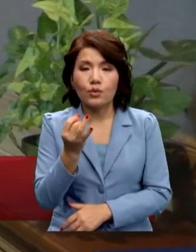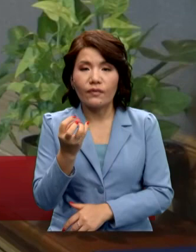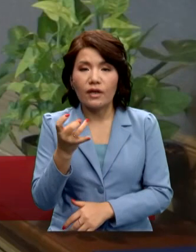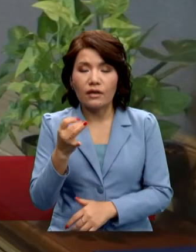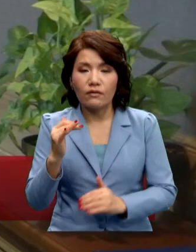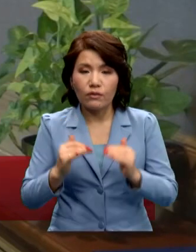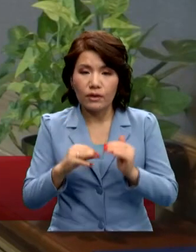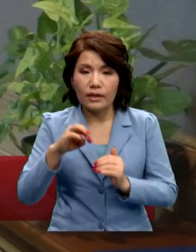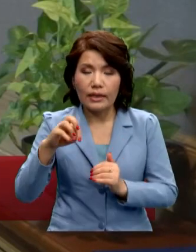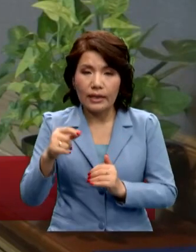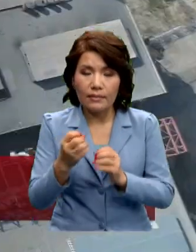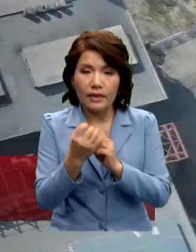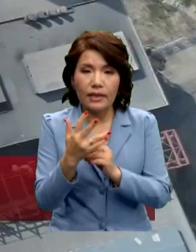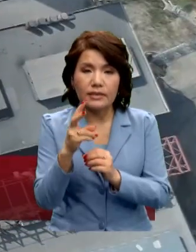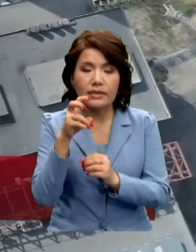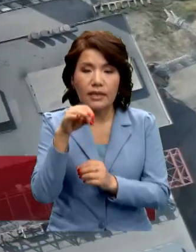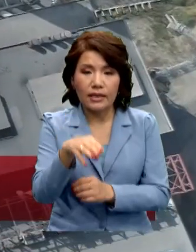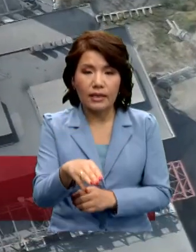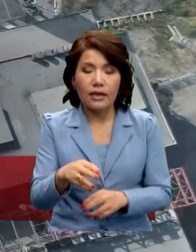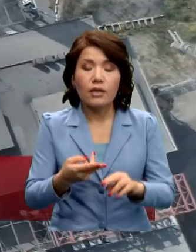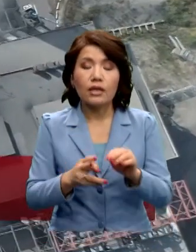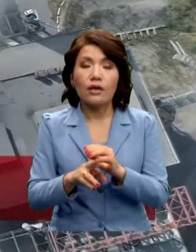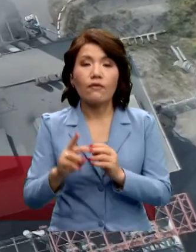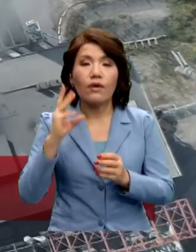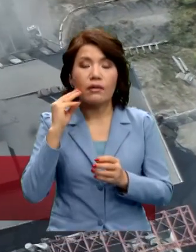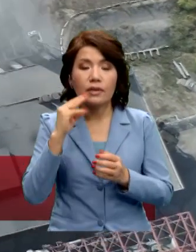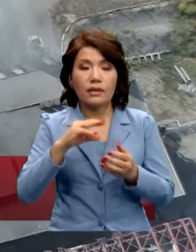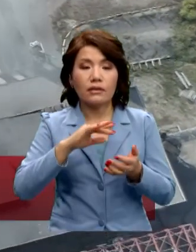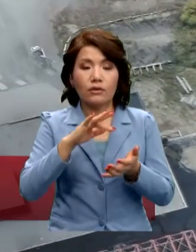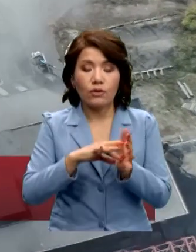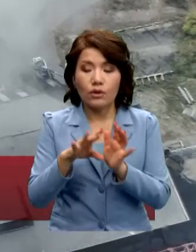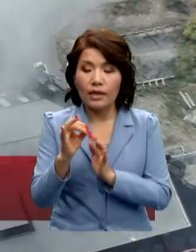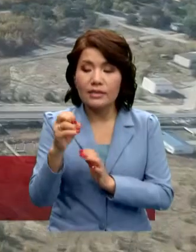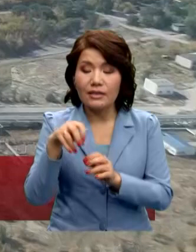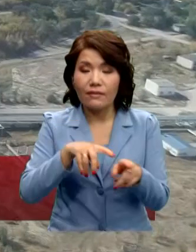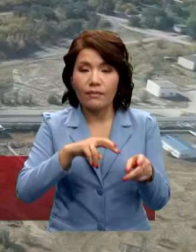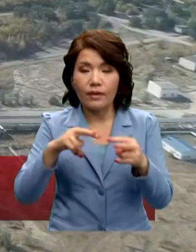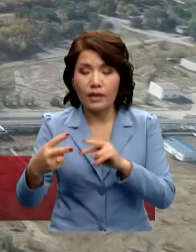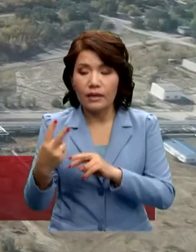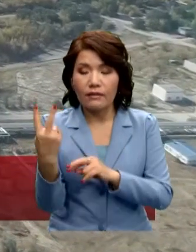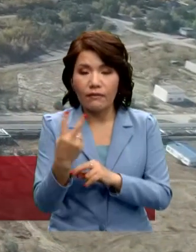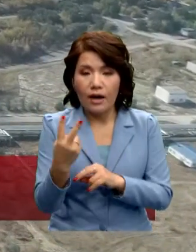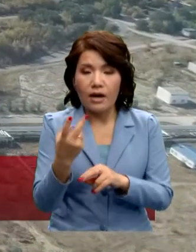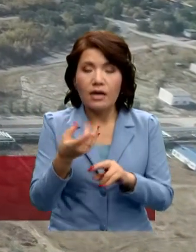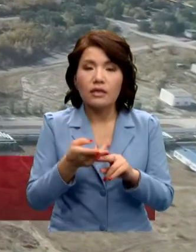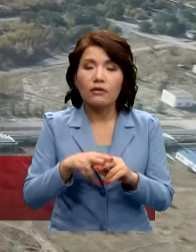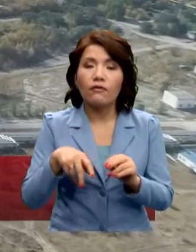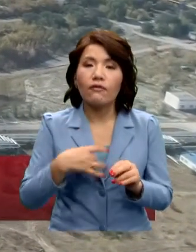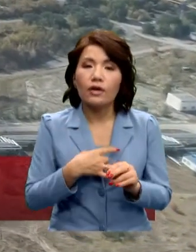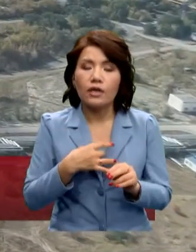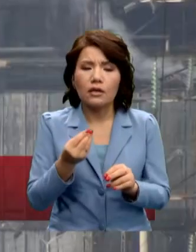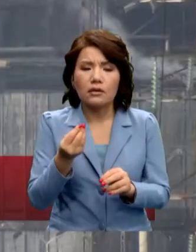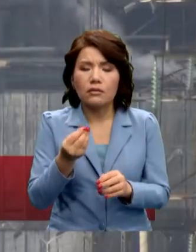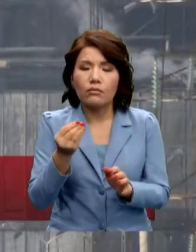в тенге на 15 лет. При переводе алматинской ТЭЦ-2 на голубое топливо возникает резонный вопрос, не ударит ли